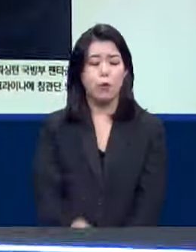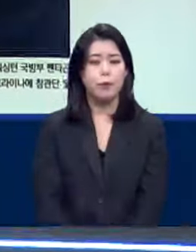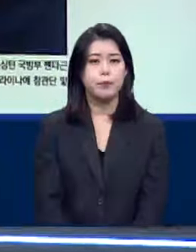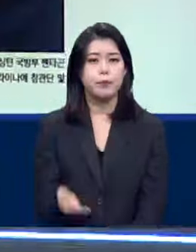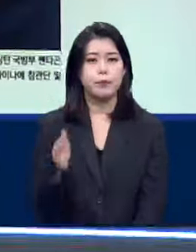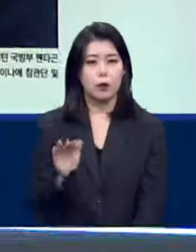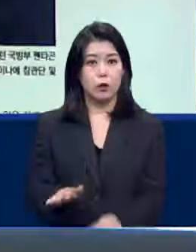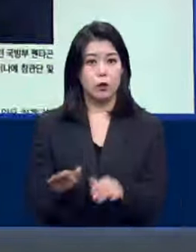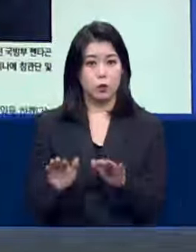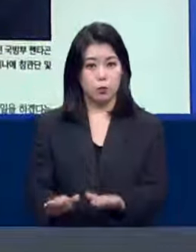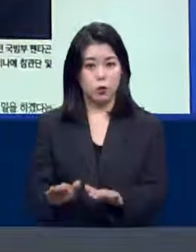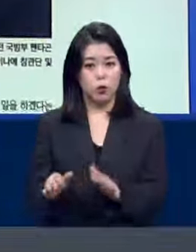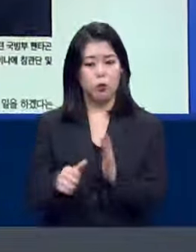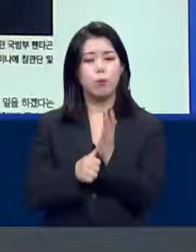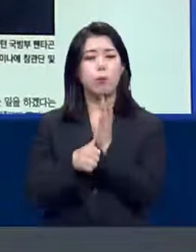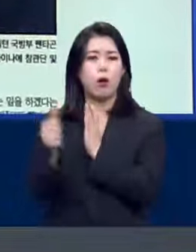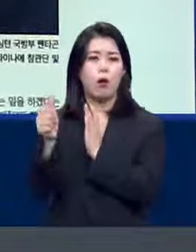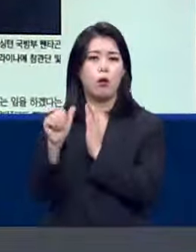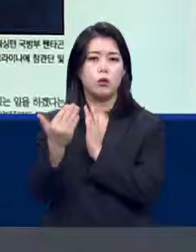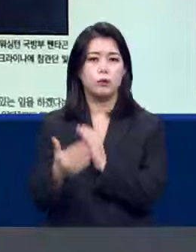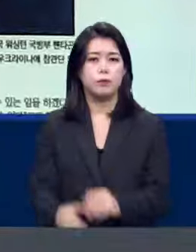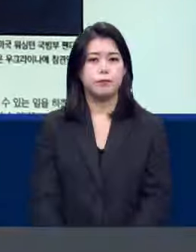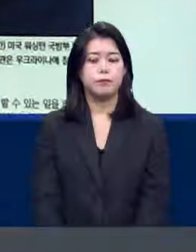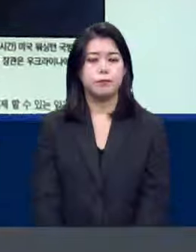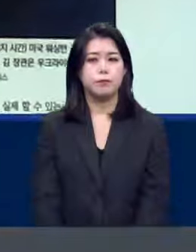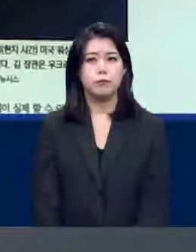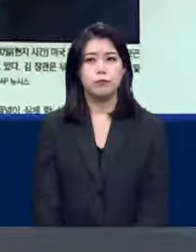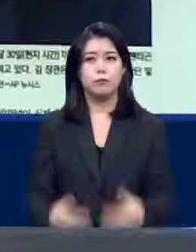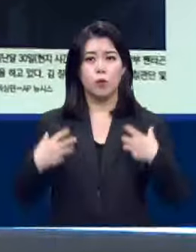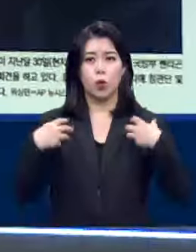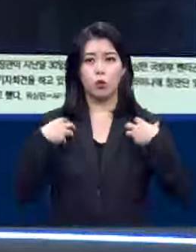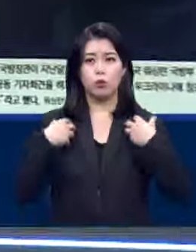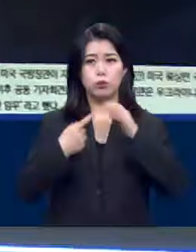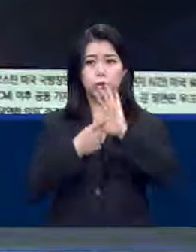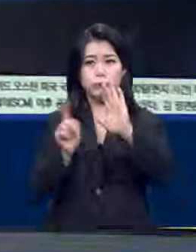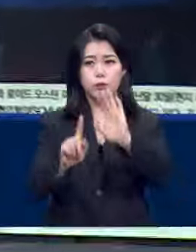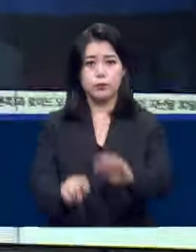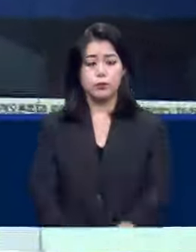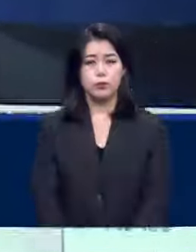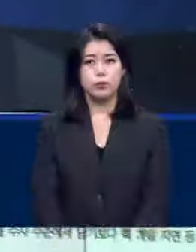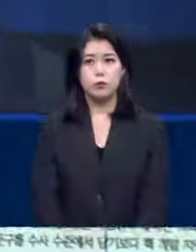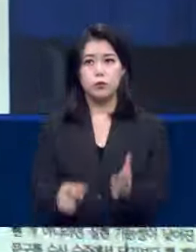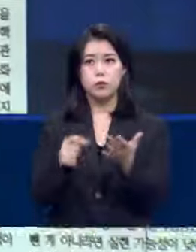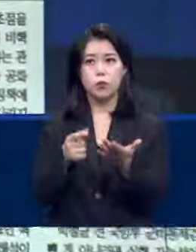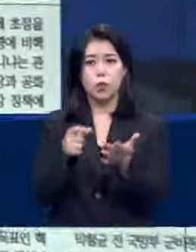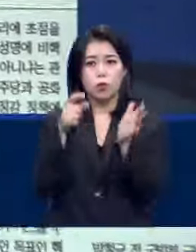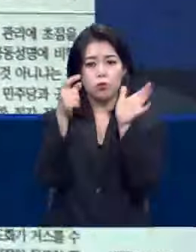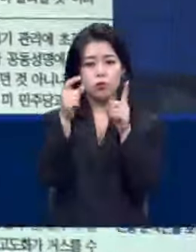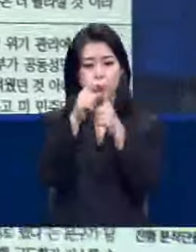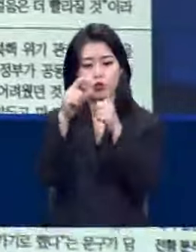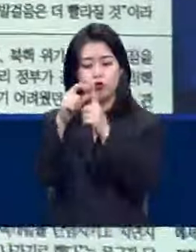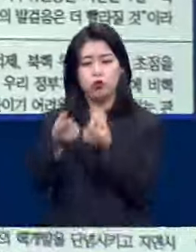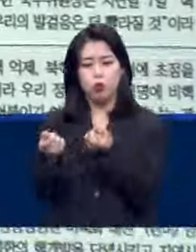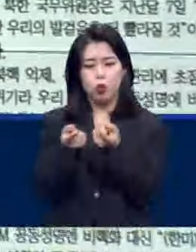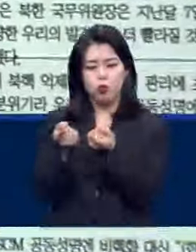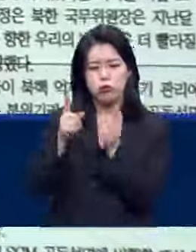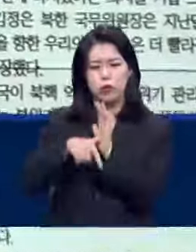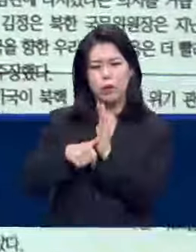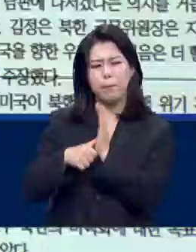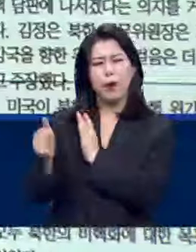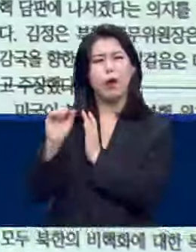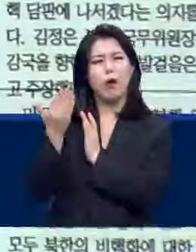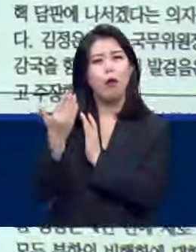입니다 근데 이번에 없었다라는 거예요 정부 소식통은 뭐라고 얘기하느냐 문구를 조율하다가 빠진 것